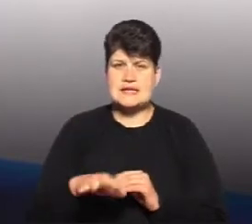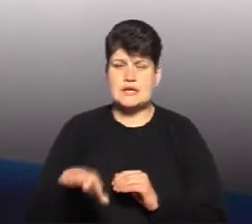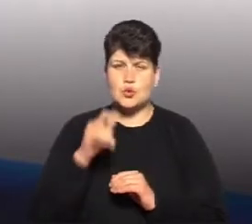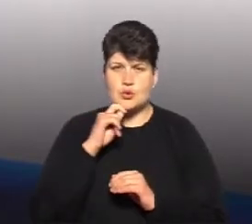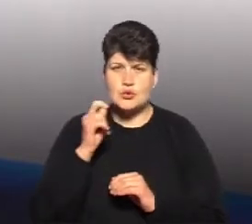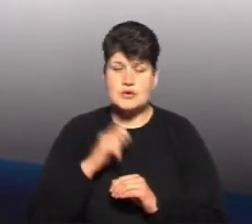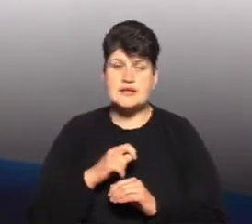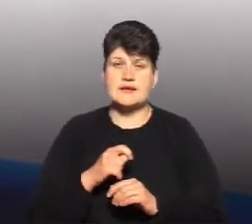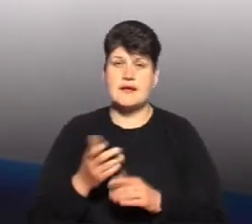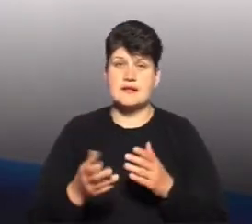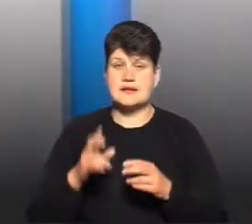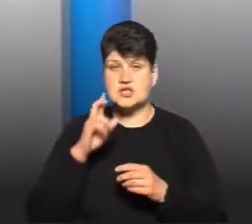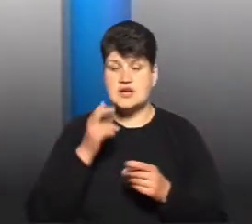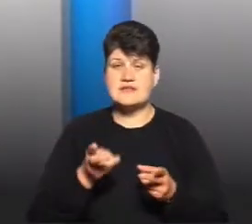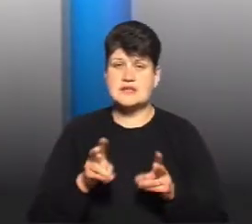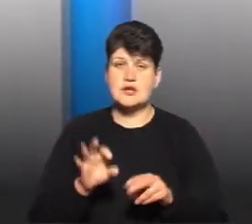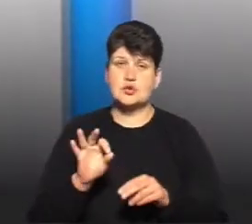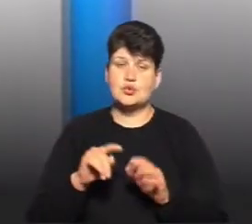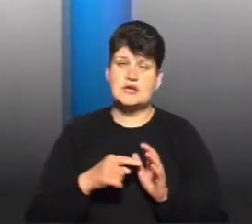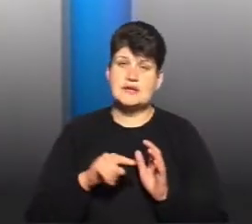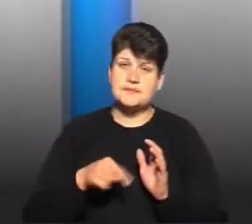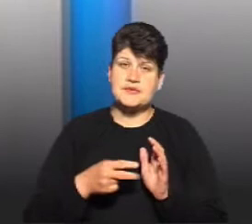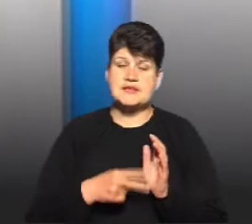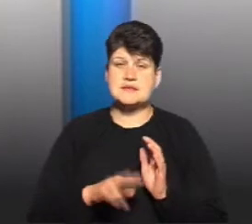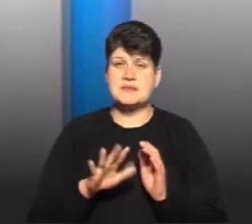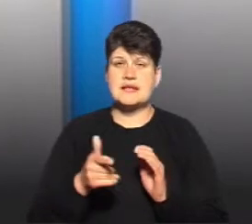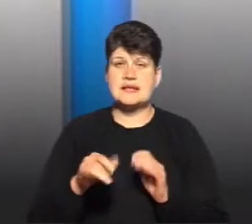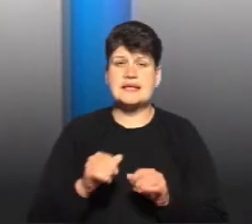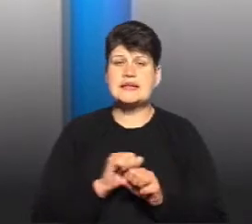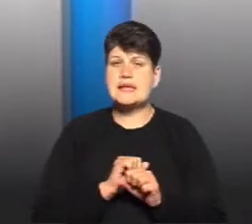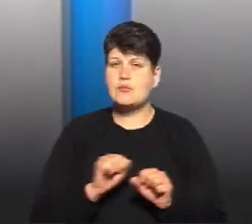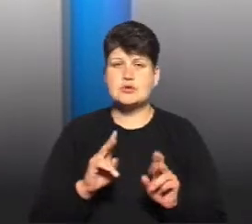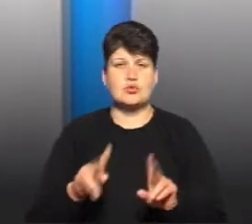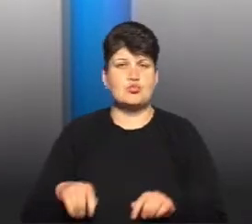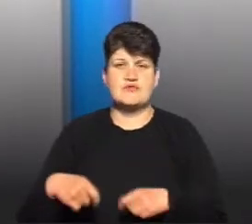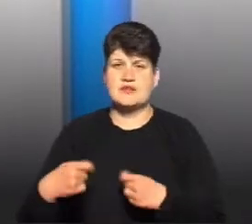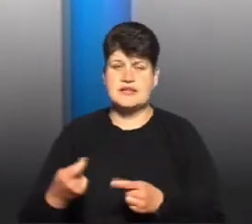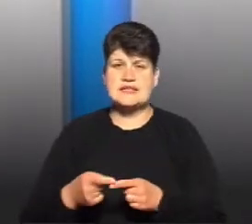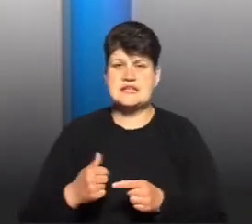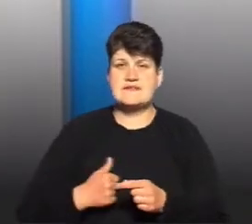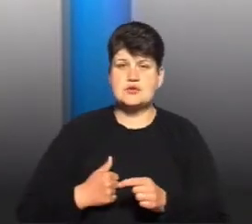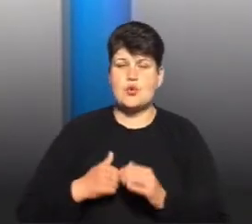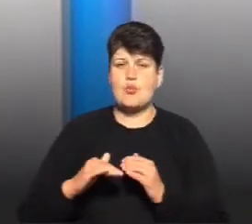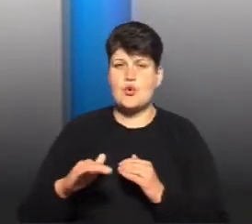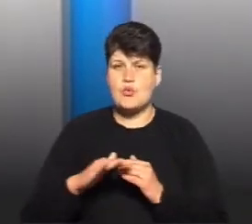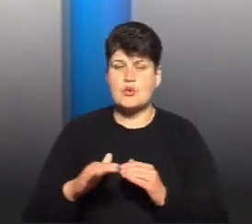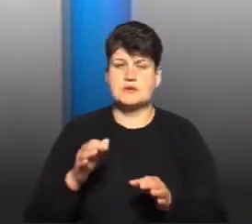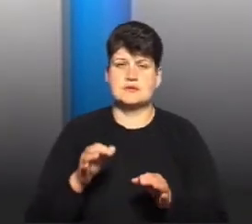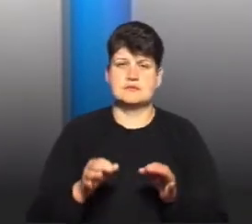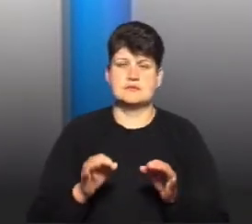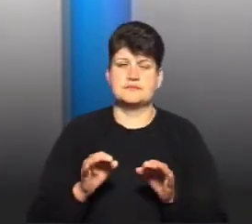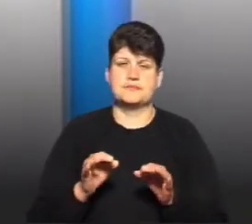залишиться 0,75 мільйона гектарів. Це ті землі, які не можна десь комусь передавати. Це військові полігони, природоохоронні землі, ділянки